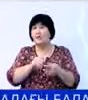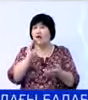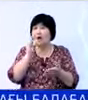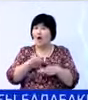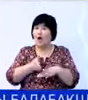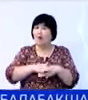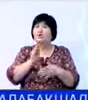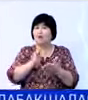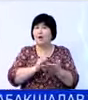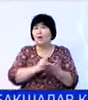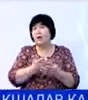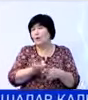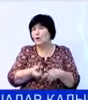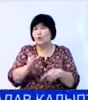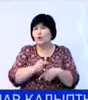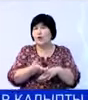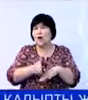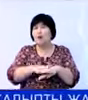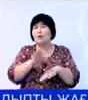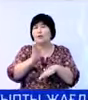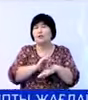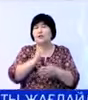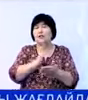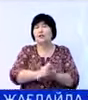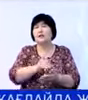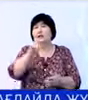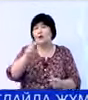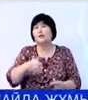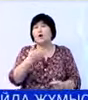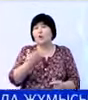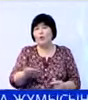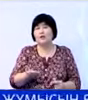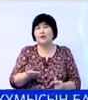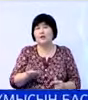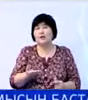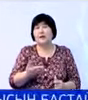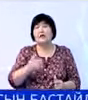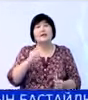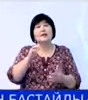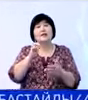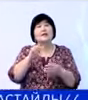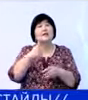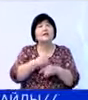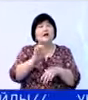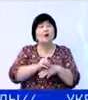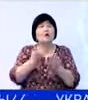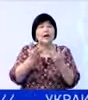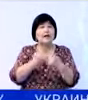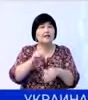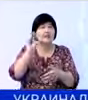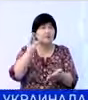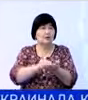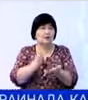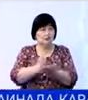отыр. Ал мына өте ауыр жағдайда жатқан науқастың оның да жаңағындай негізгі аурулары, есепте тұрған аурулары бар,